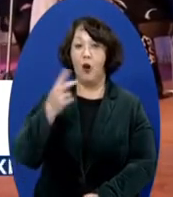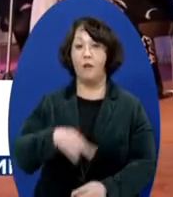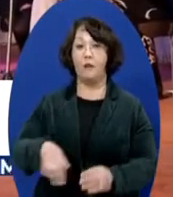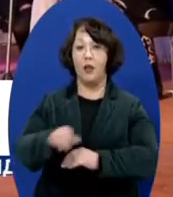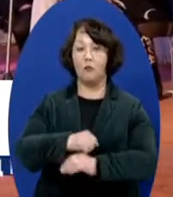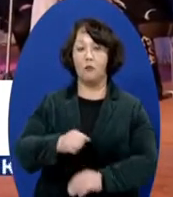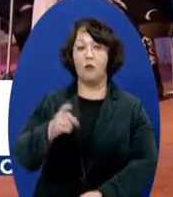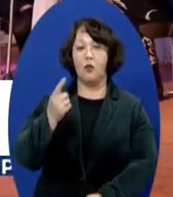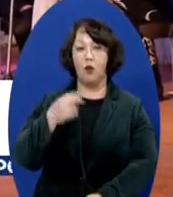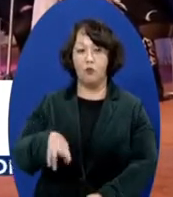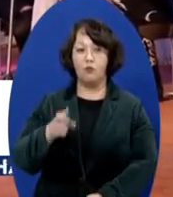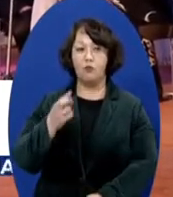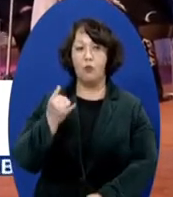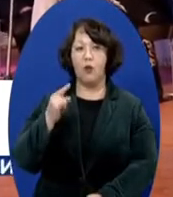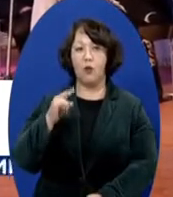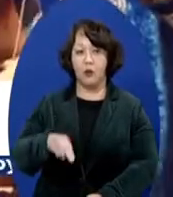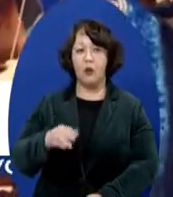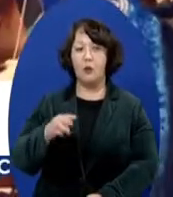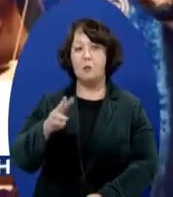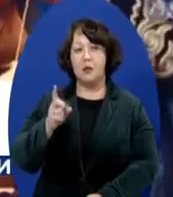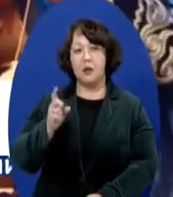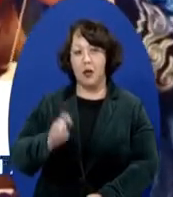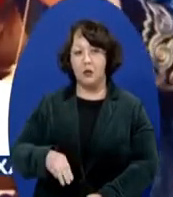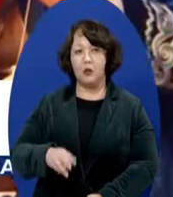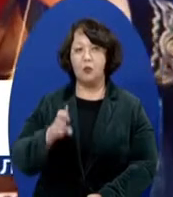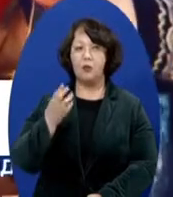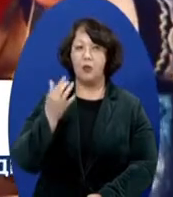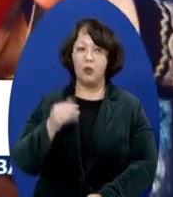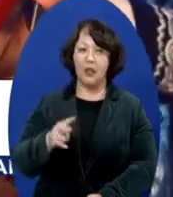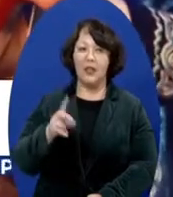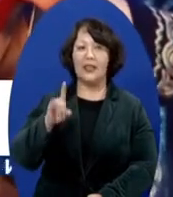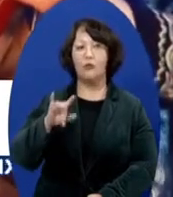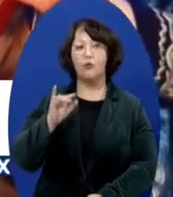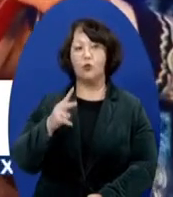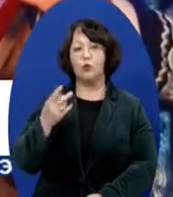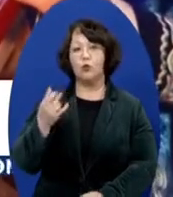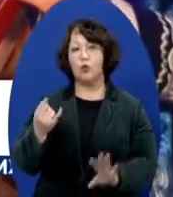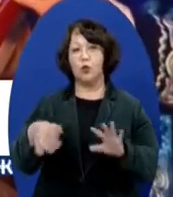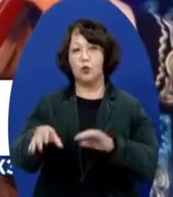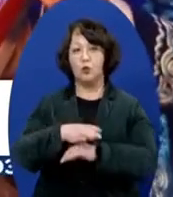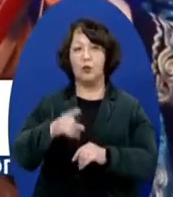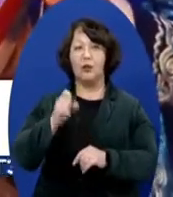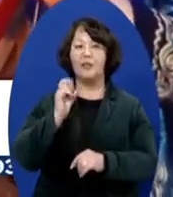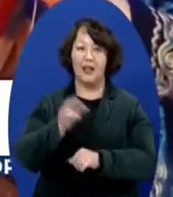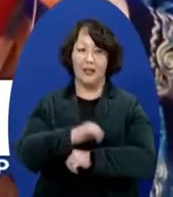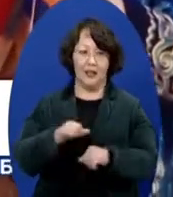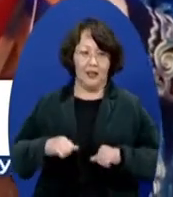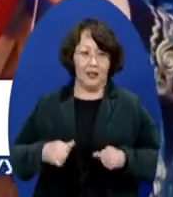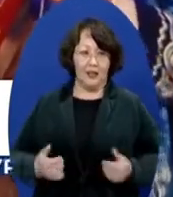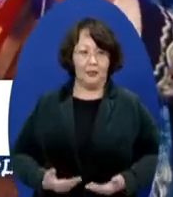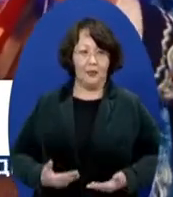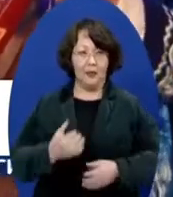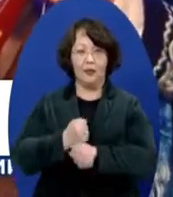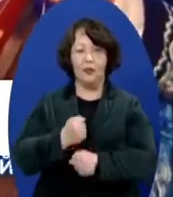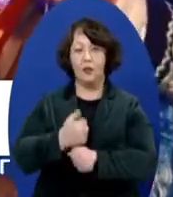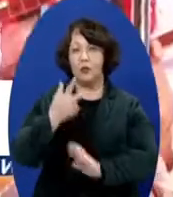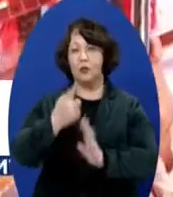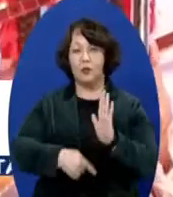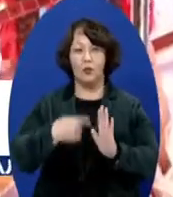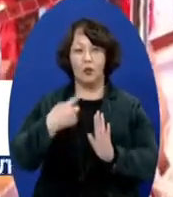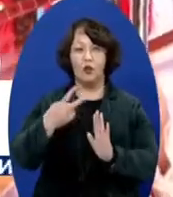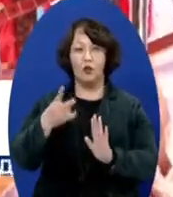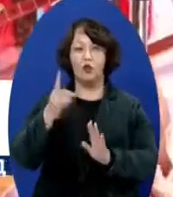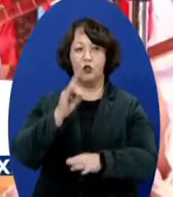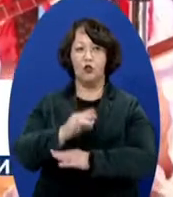Ховд аймгийн Ховд буйнт мянгад булган үеийн ч Эрдэнэ бүрэн гэсэн 6 суманд казах иргэд аж төрж байна. Жил бүрийн 3 дугаар